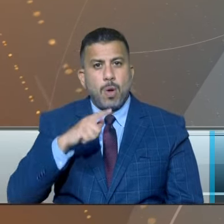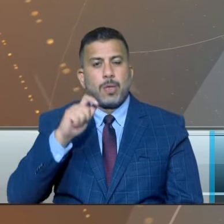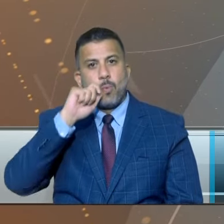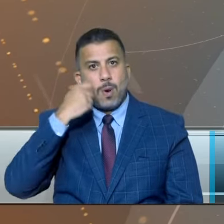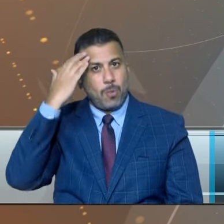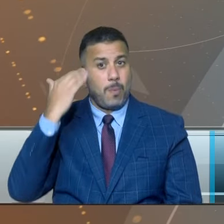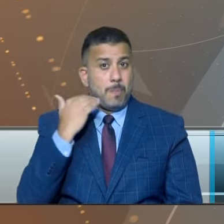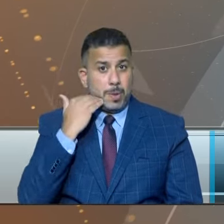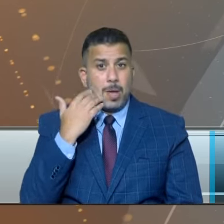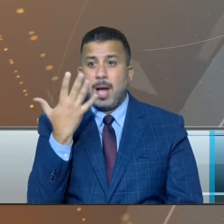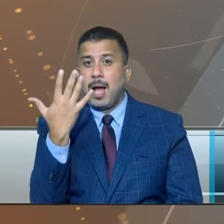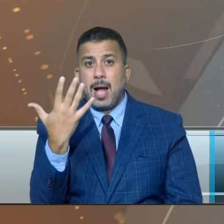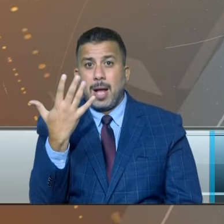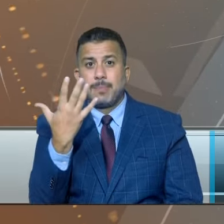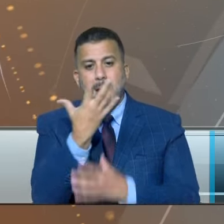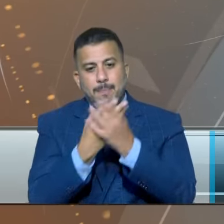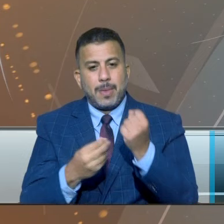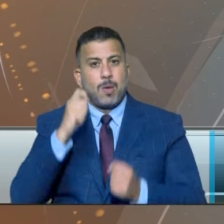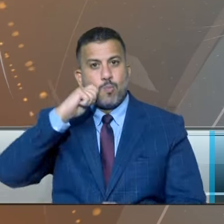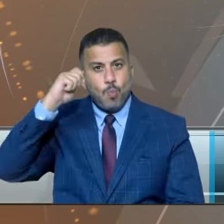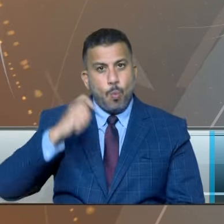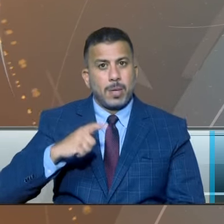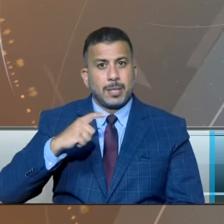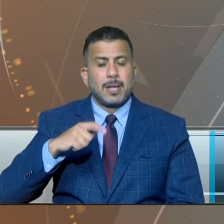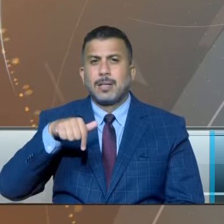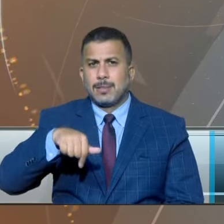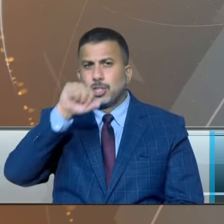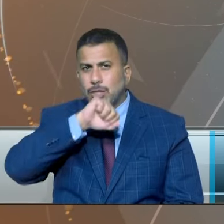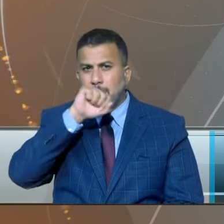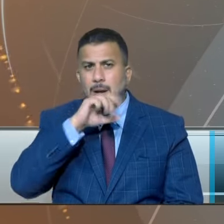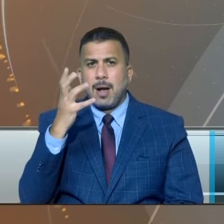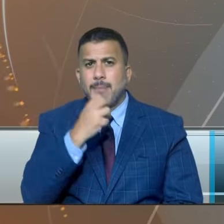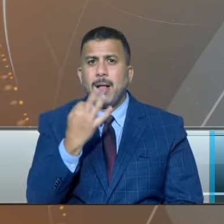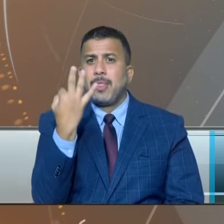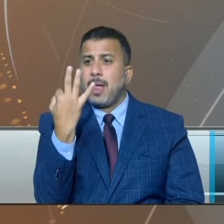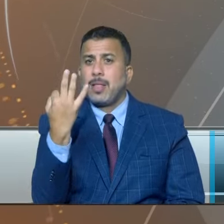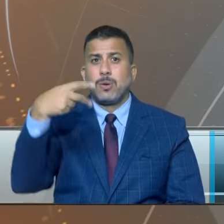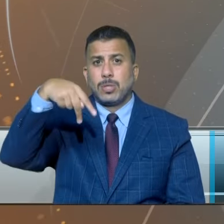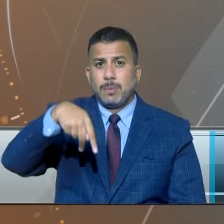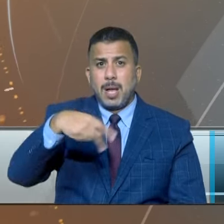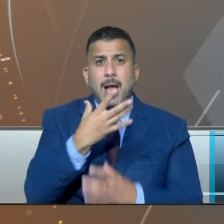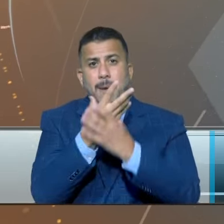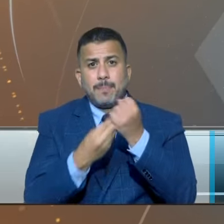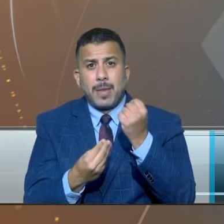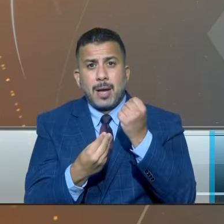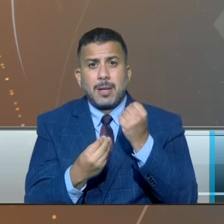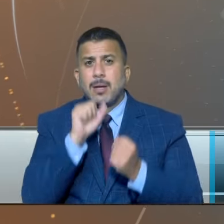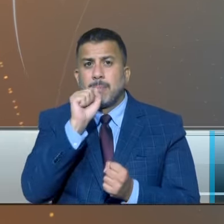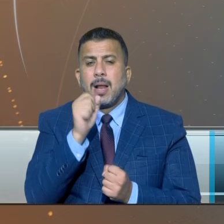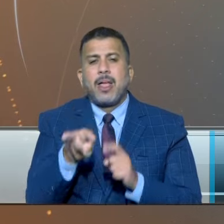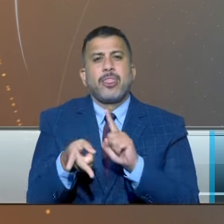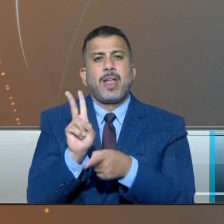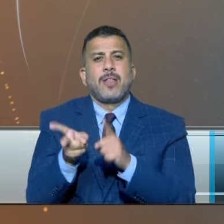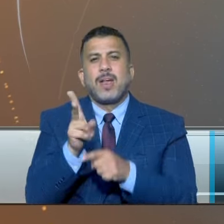ومواطنه وخمسه من ابناء المواطنات بالاماره بجانب قبول 83 من ابناء الاماره من